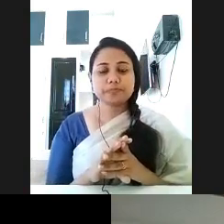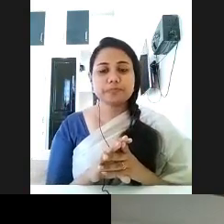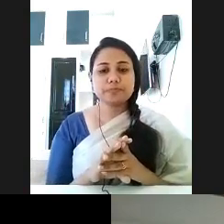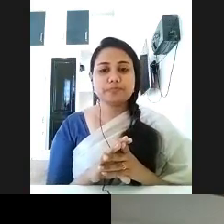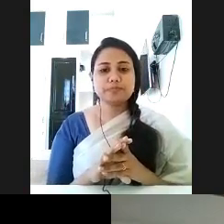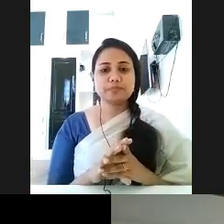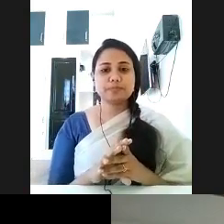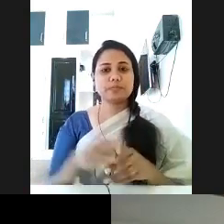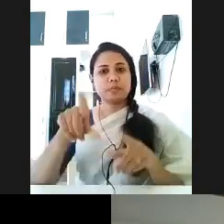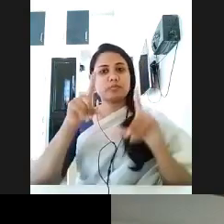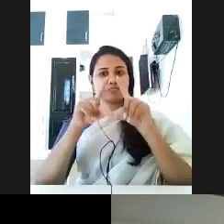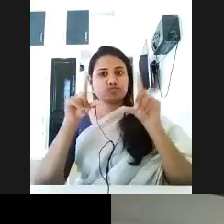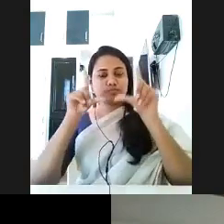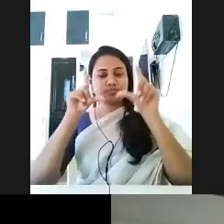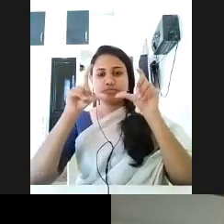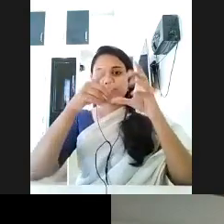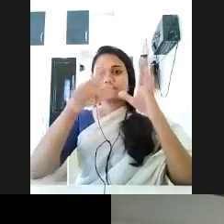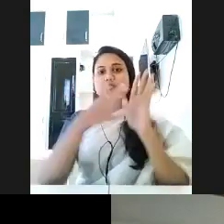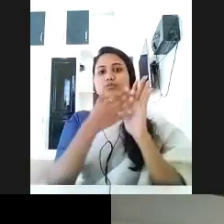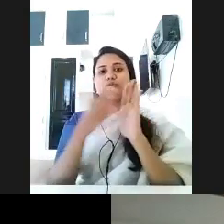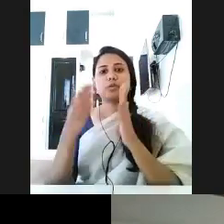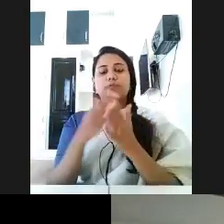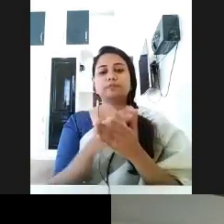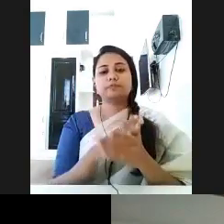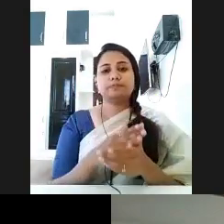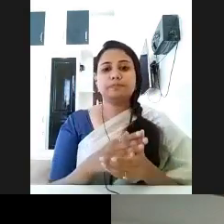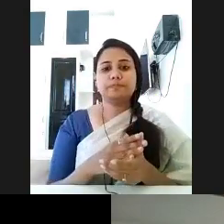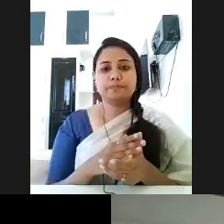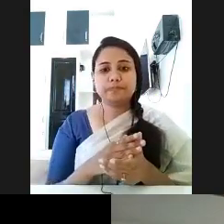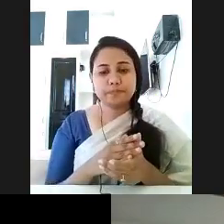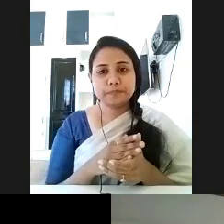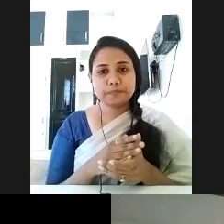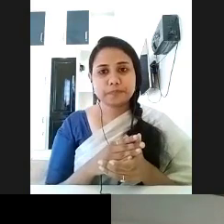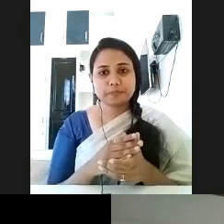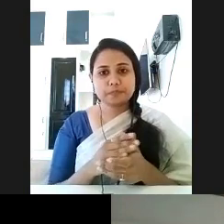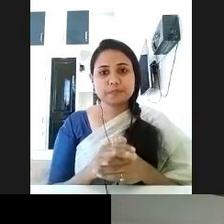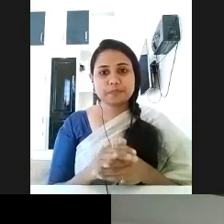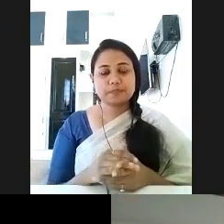ഷെയർ ചെയ്തോട്ടെ. Yes, ma'am.